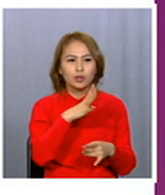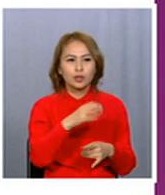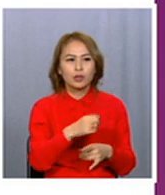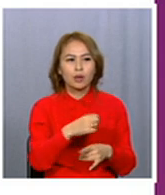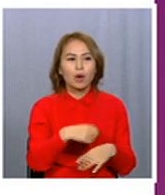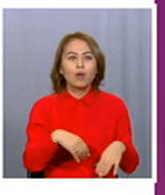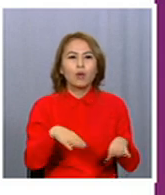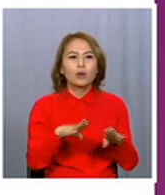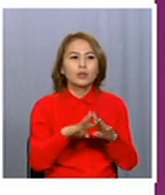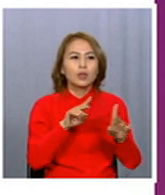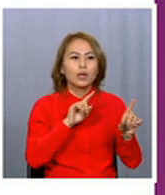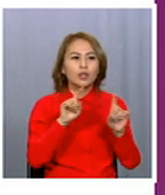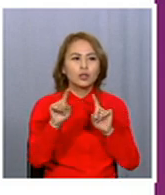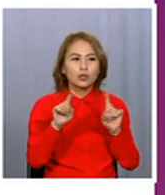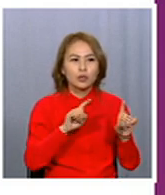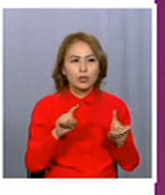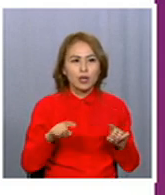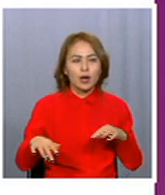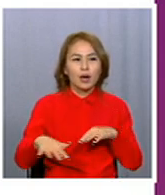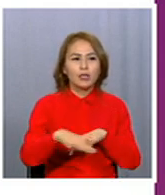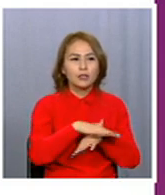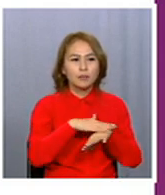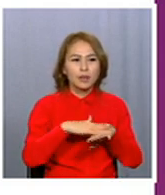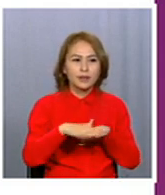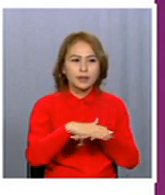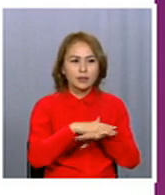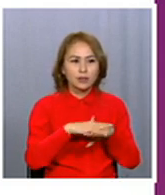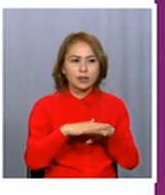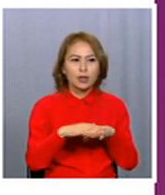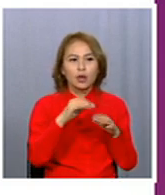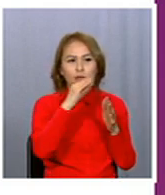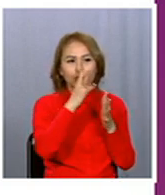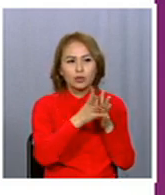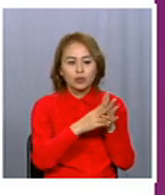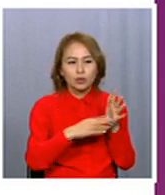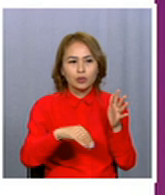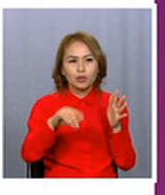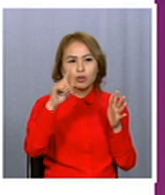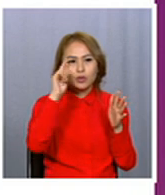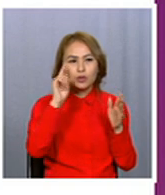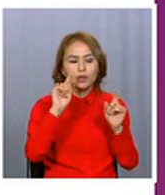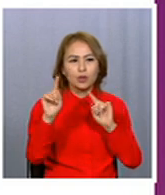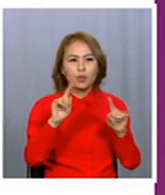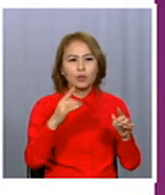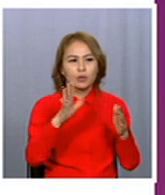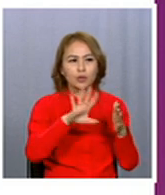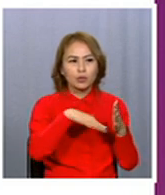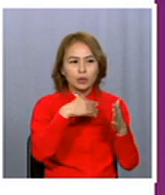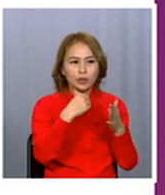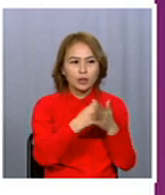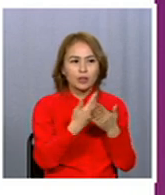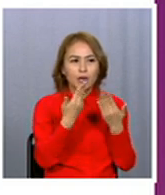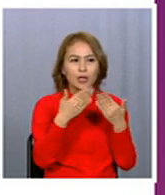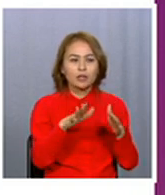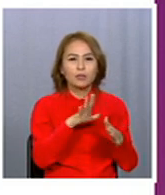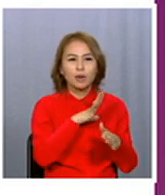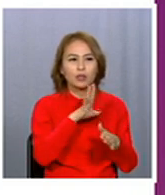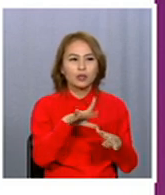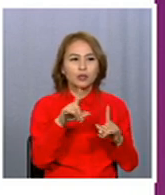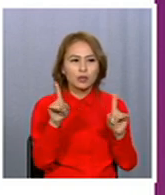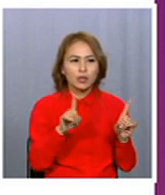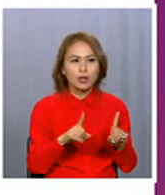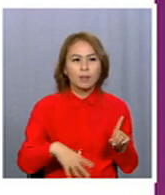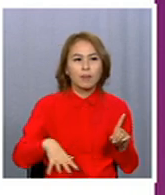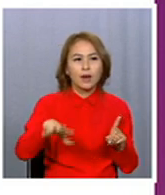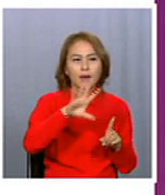шығар. Ондағы жұлдыздар, аспан денелері, құйрықты жұлдыздар, осы күнге дейін ашылмаған